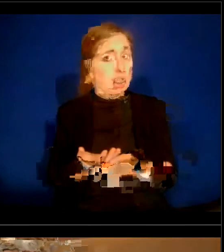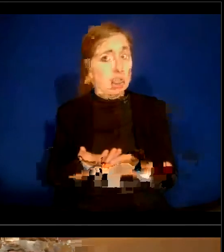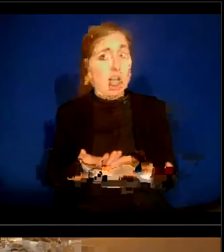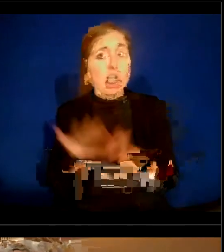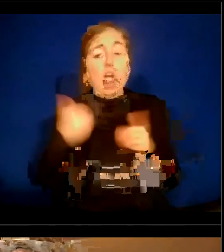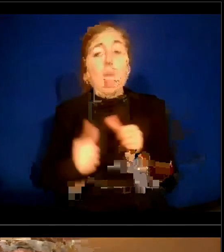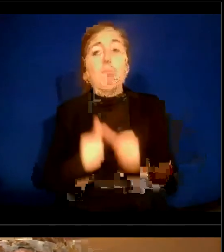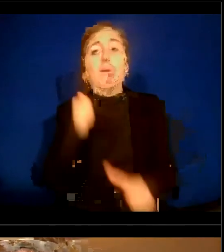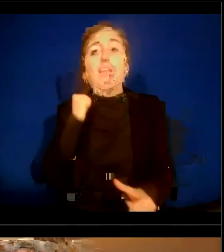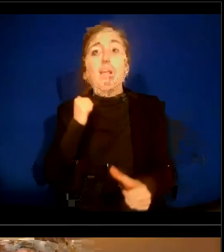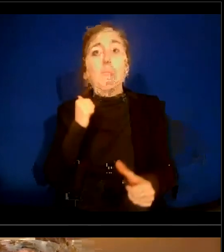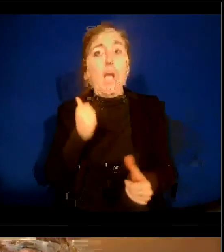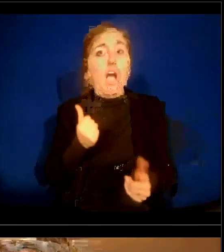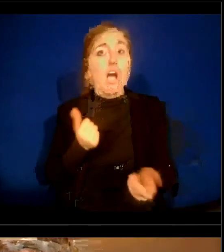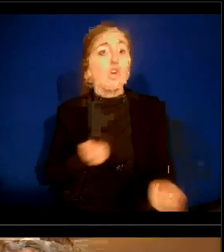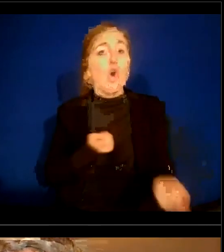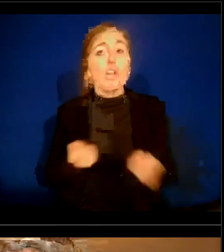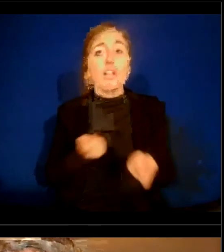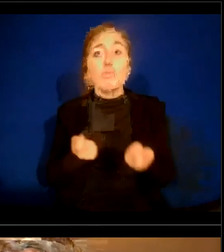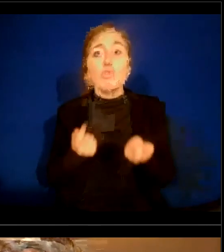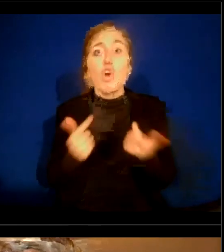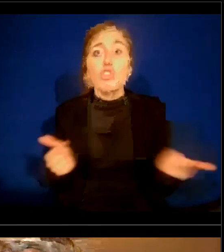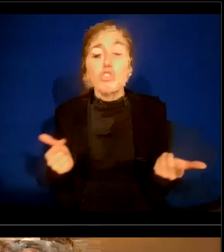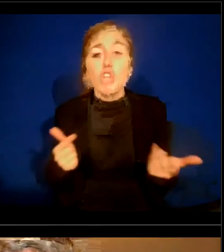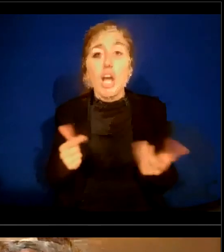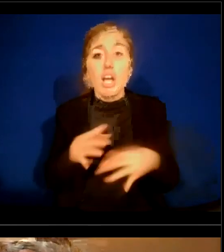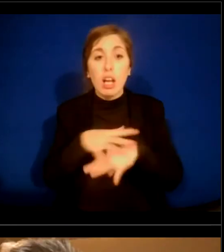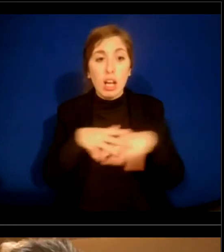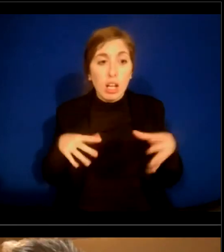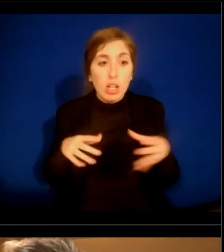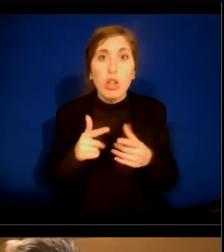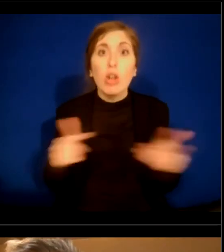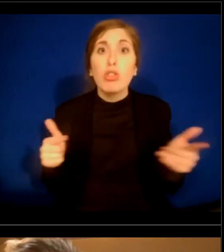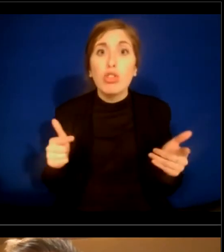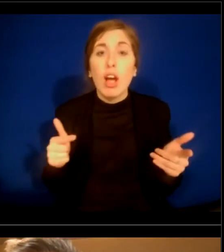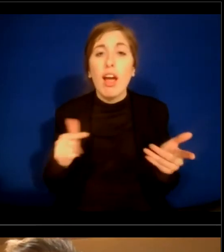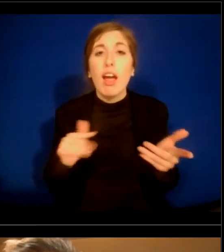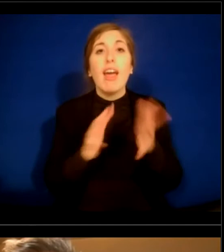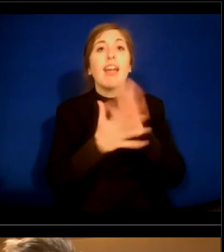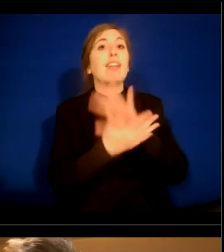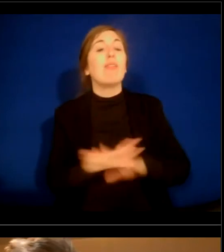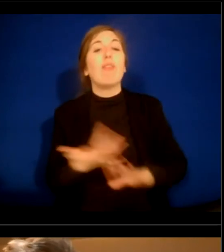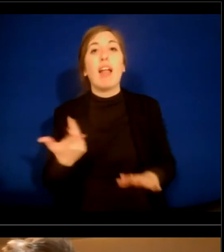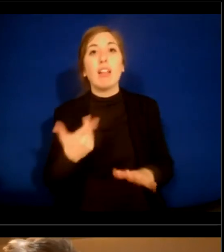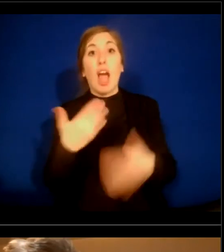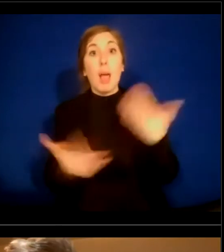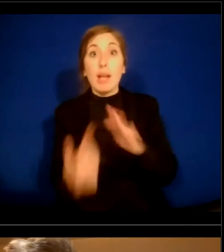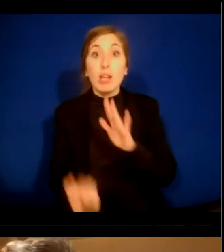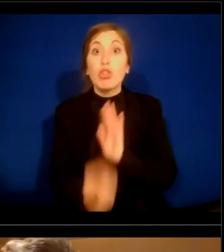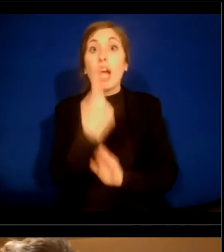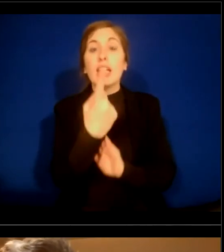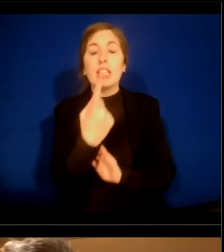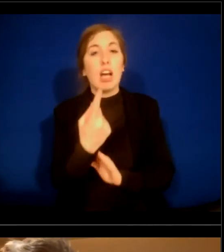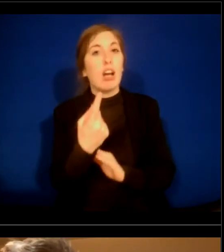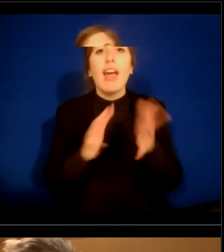che per ritornare, azioni e non delle fonti. Quando, insomma, aiutare chi